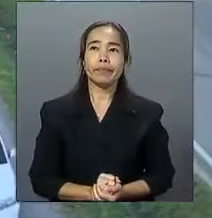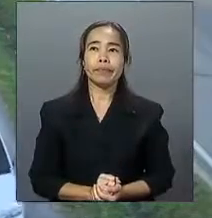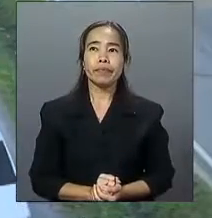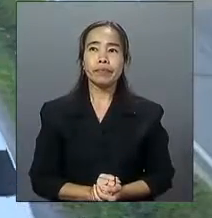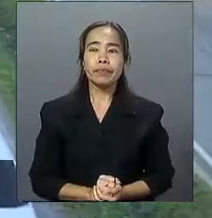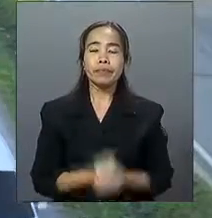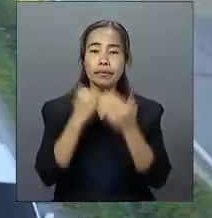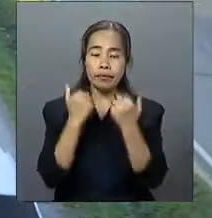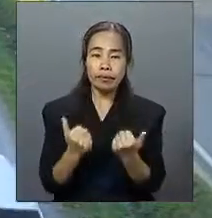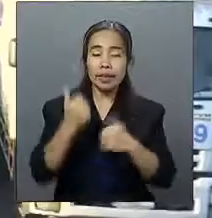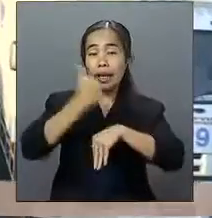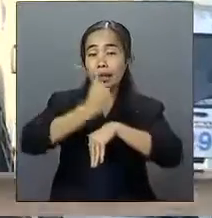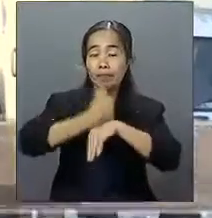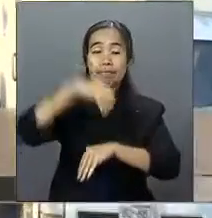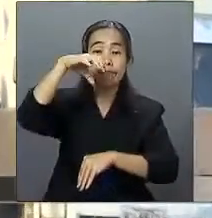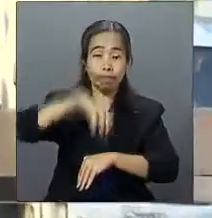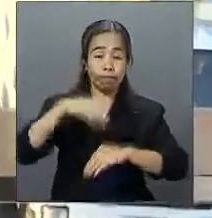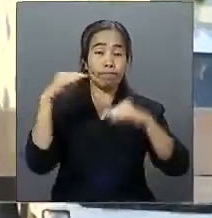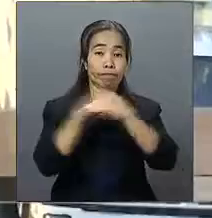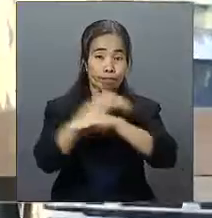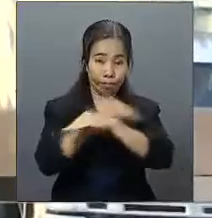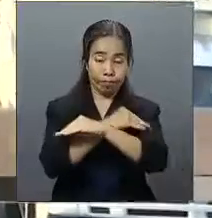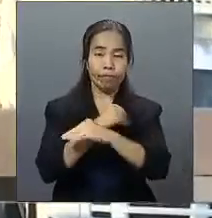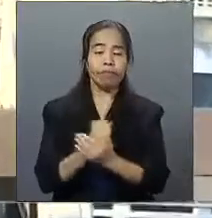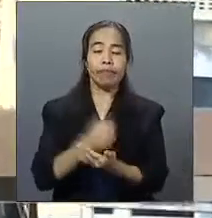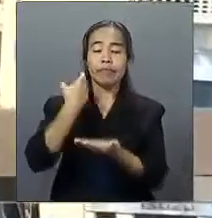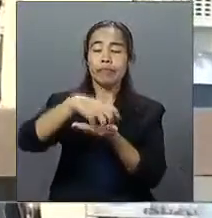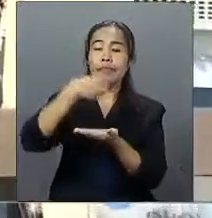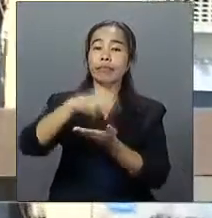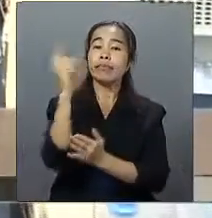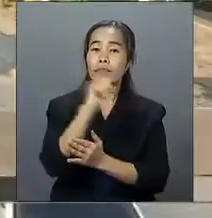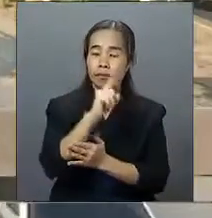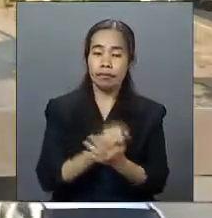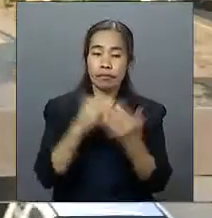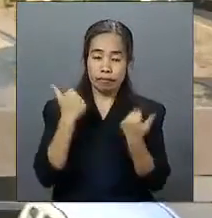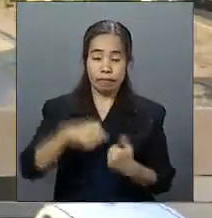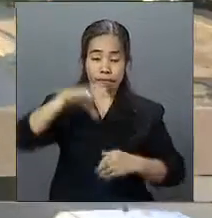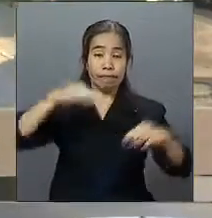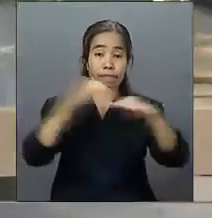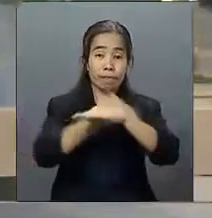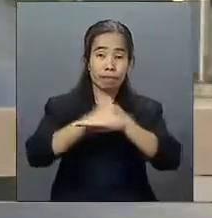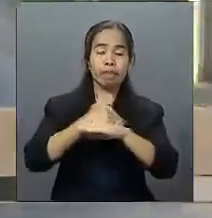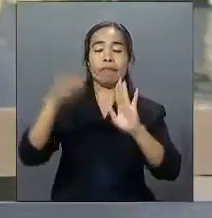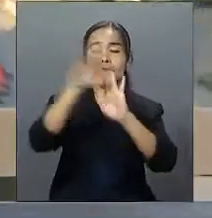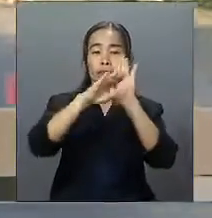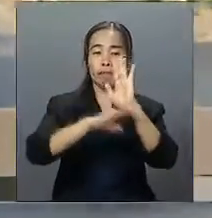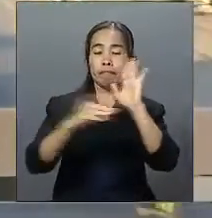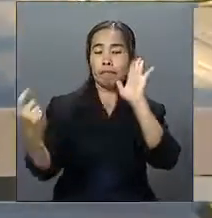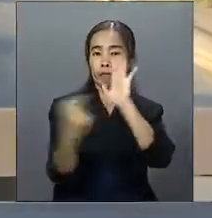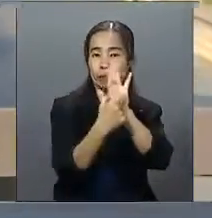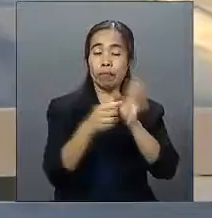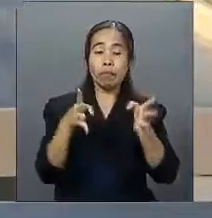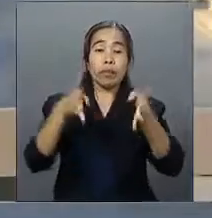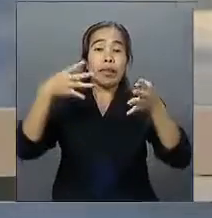นายสนิทพรหมวงศ์อธิบดีกรมการขนส่งทางบกเปิดเผยว่ากรมการขนส่งทางบกกำหนดให้รถโดยสารขนาดใหญ่และรถบรรทุก